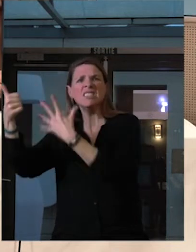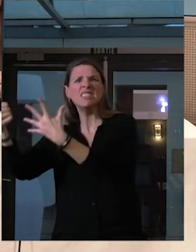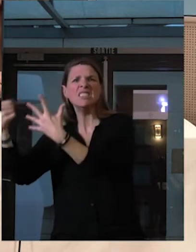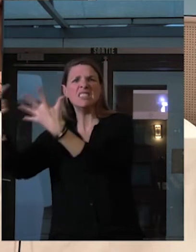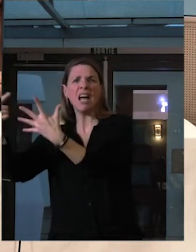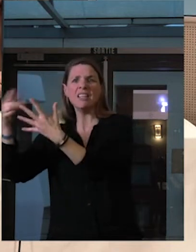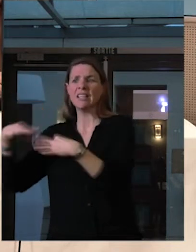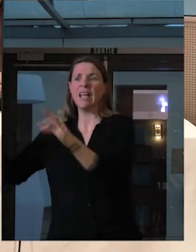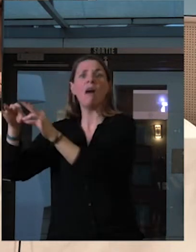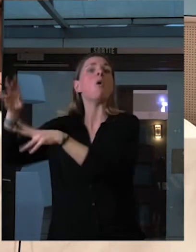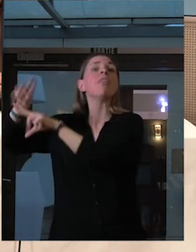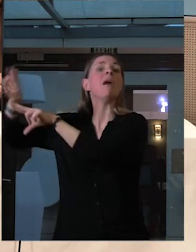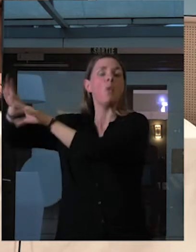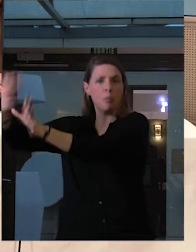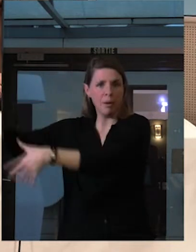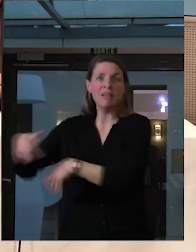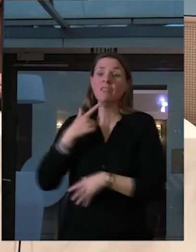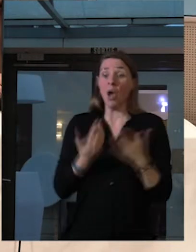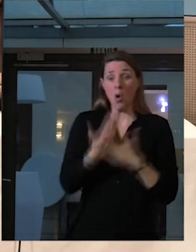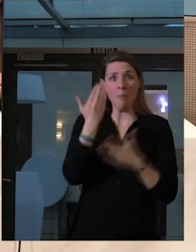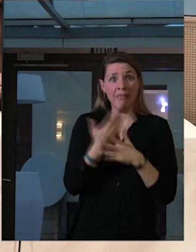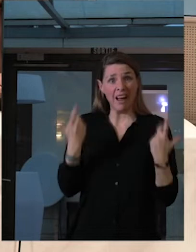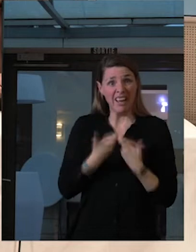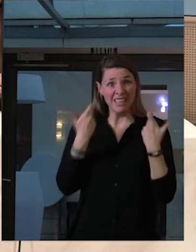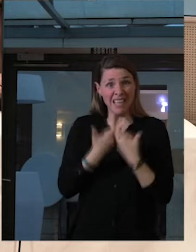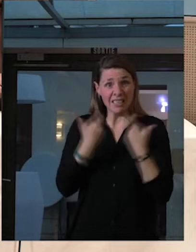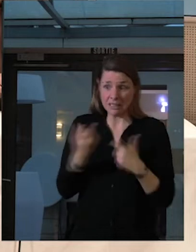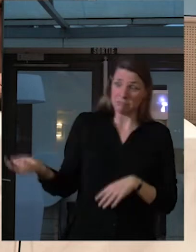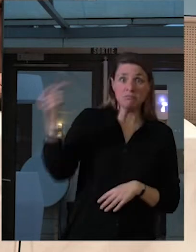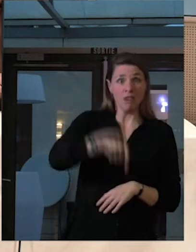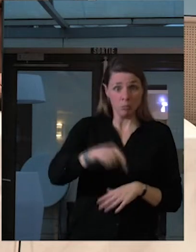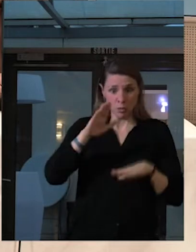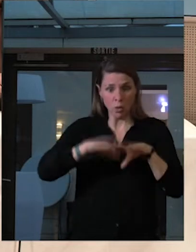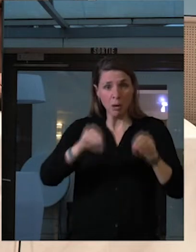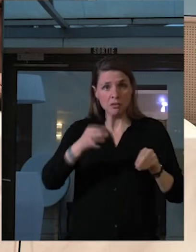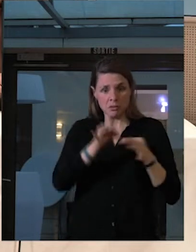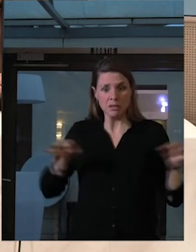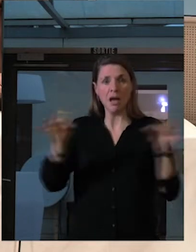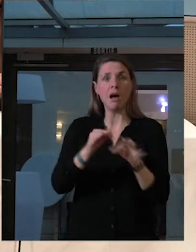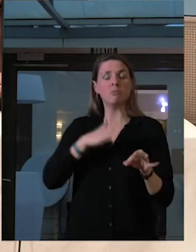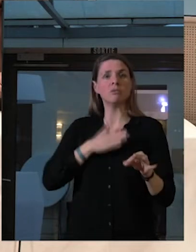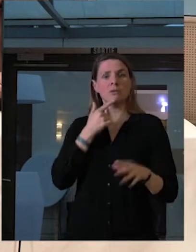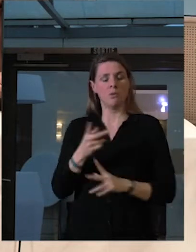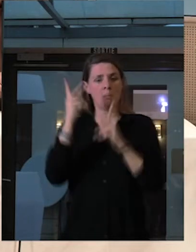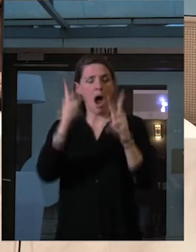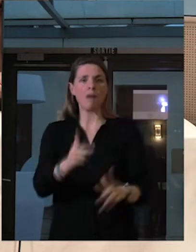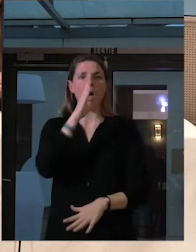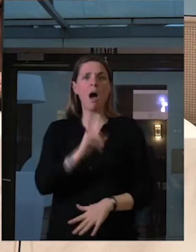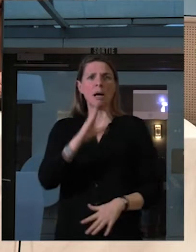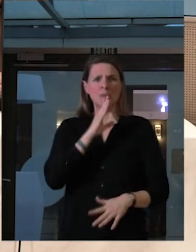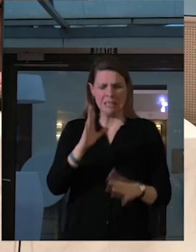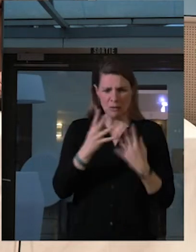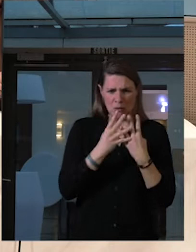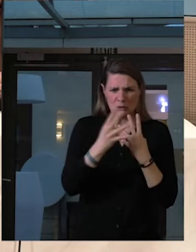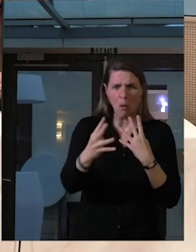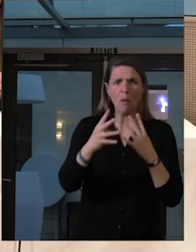Comme leur terrain était en travaux, ils venaient le matin faire leurs exercices athlétiques sur nos terrains. Donc on arrivait l'après-midi avec un champ